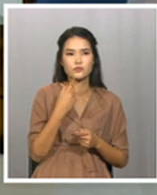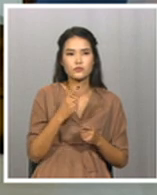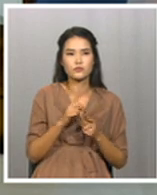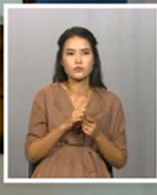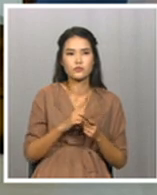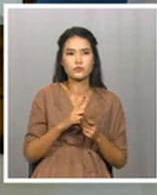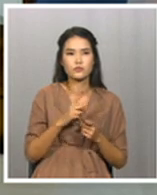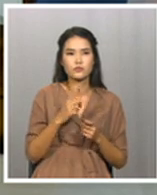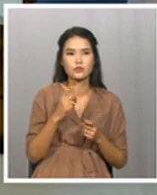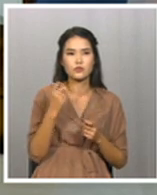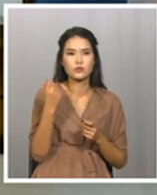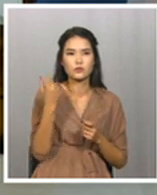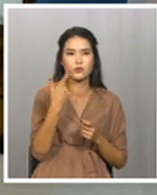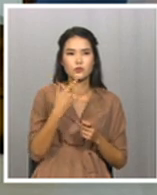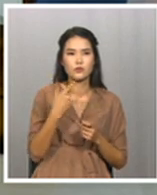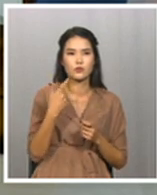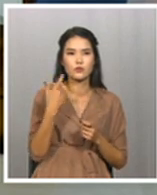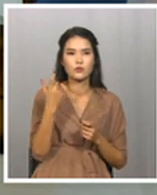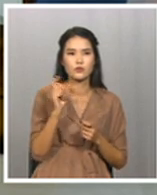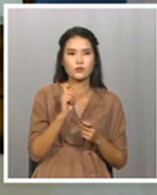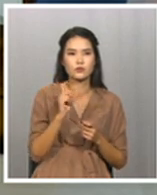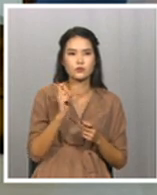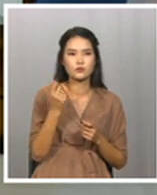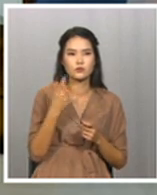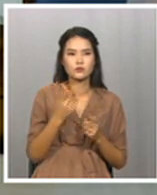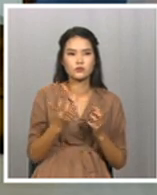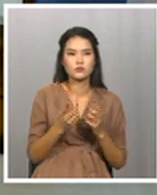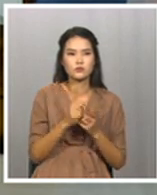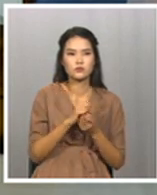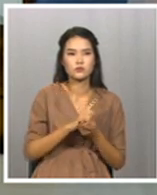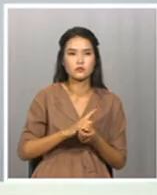көгілдір түске өзгерді.